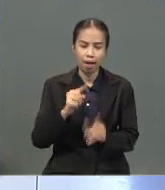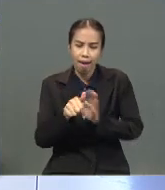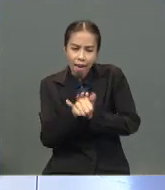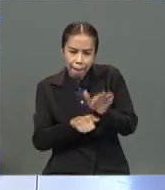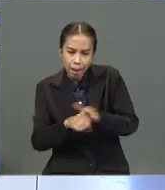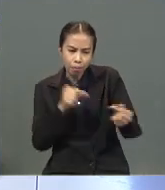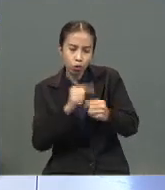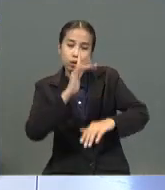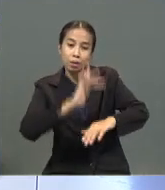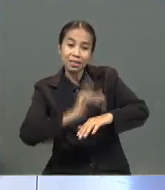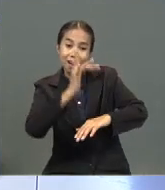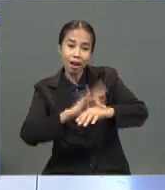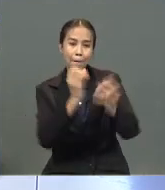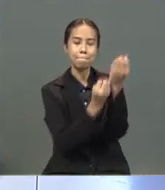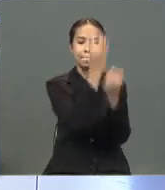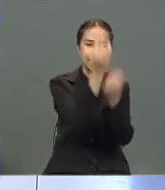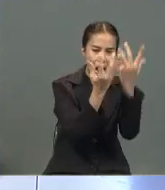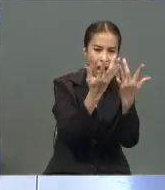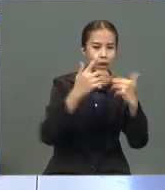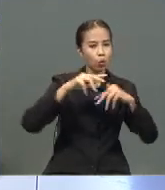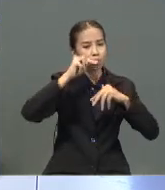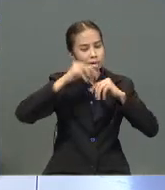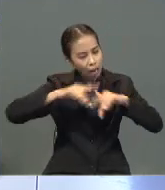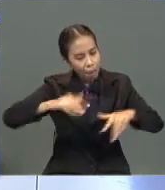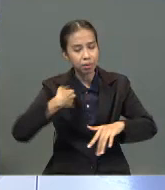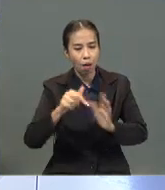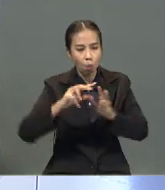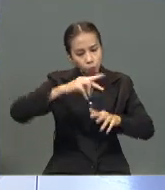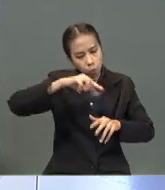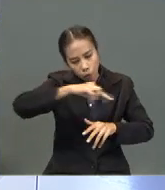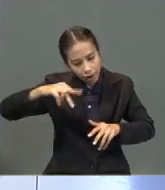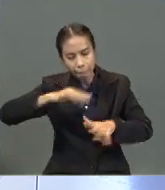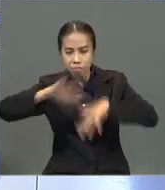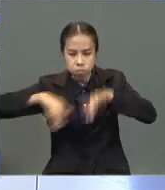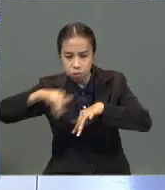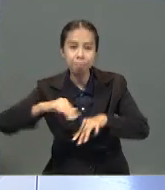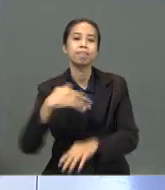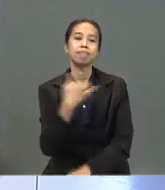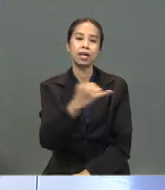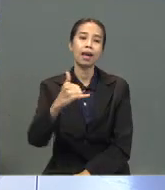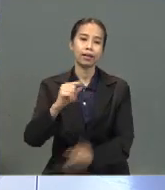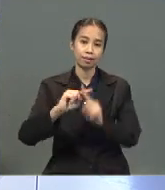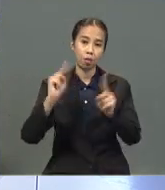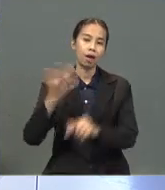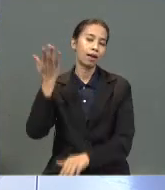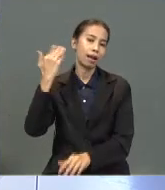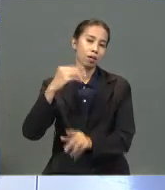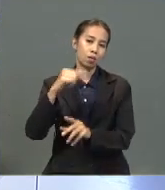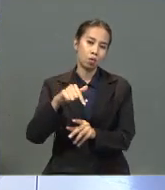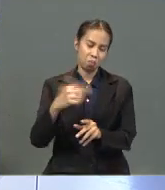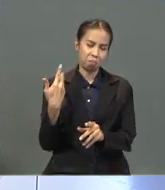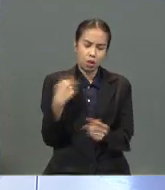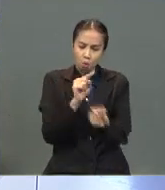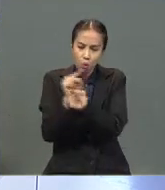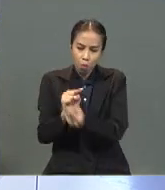ถ้าจะเข้ามามุดรั้วลวดหนามหรืออะไรก็ตามทีเนี่ยแต่ถ้าเกิดเราพูดถึงภาพรวมทั้งหมดตั้งแต่กรกฎาคมถึงสิงหาคมที่ผ่านมาเนี่ยนับร้อย